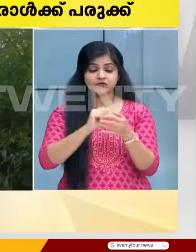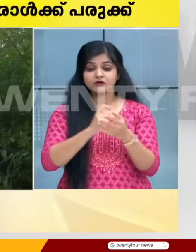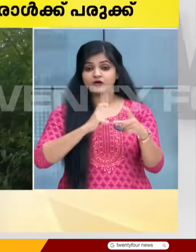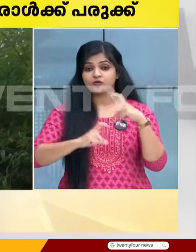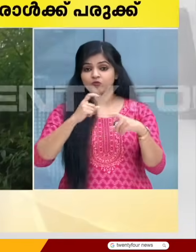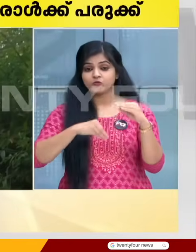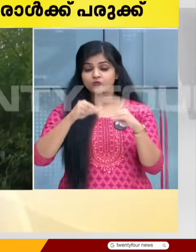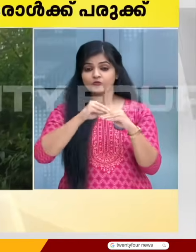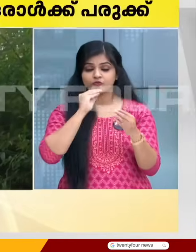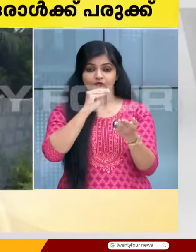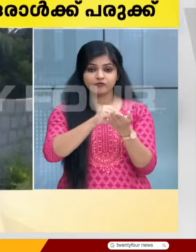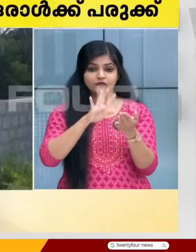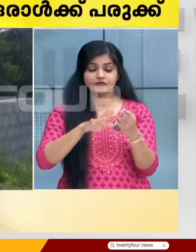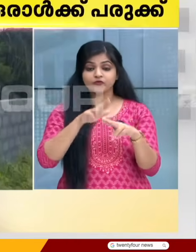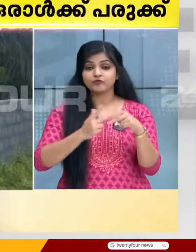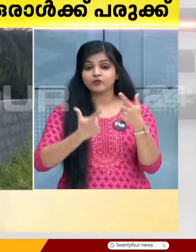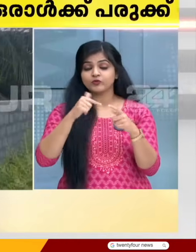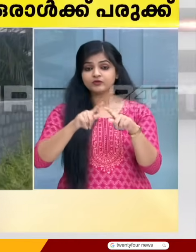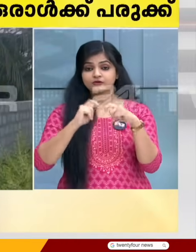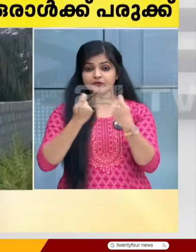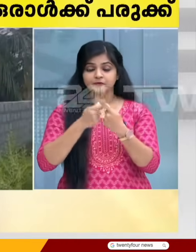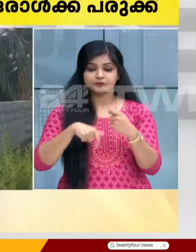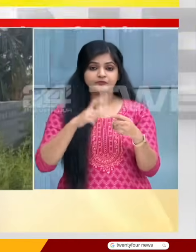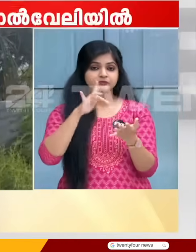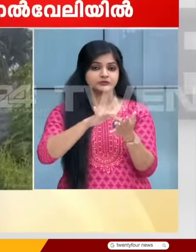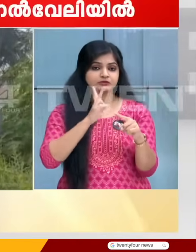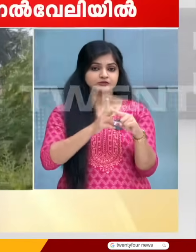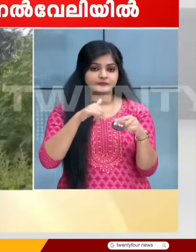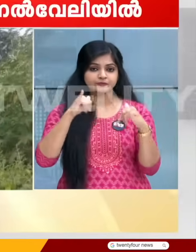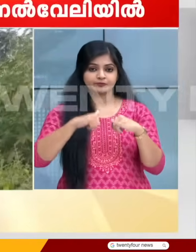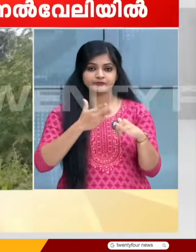പ്രദേശവാസികളോട് ആവശ്യപ്പെട്ടിട്ടുണ്ട്. വനം വകുപ്പ് സംഘം അവിടെ ക്യാമ്പ് ചെയ്യുകയാണ്. അനുജ.